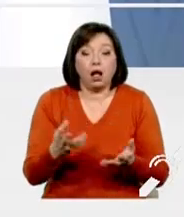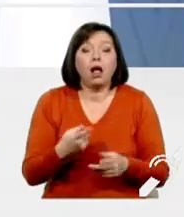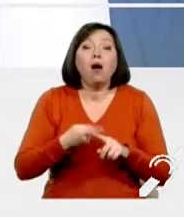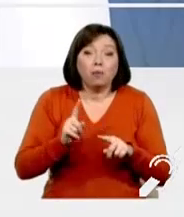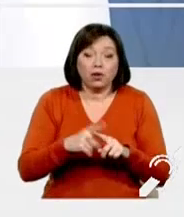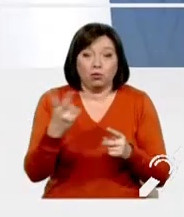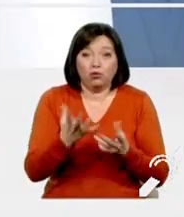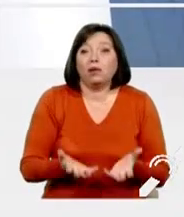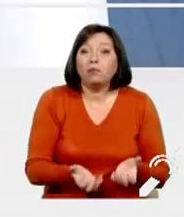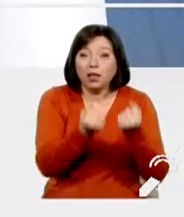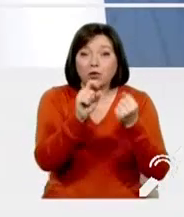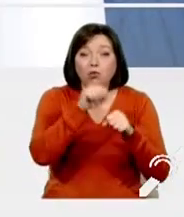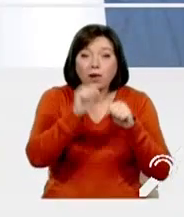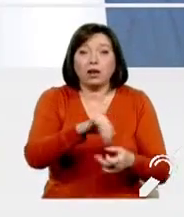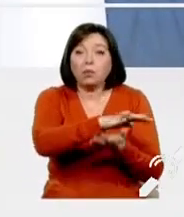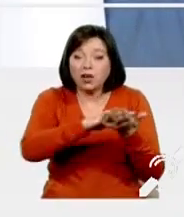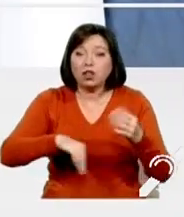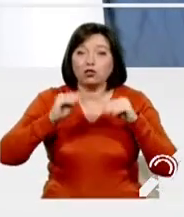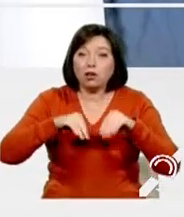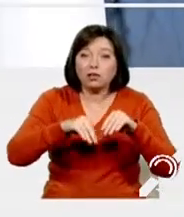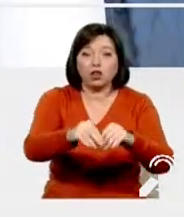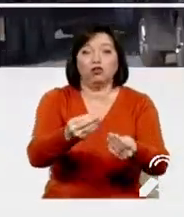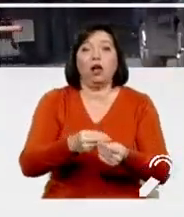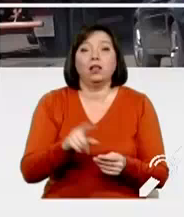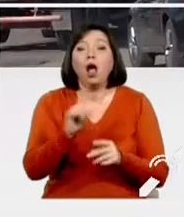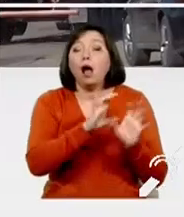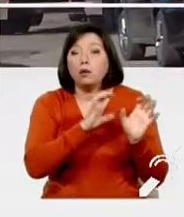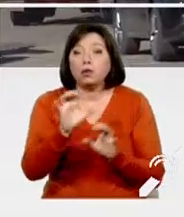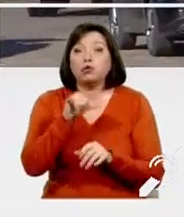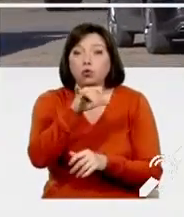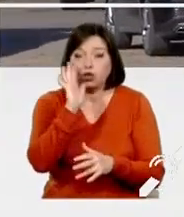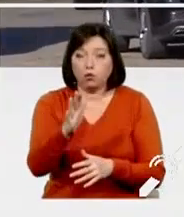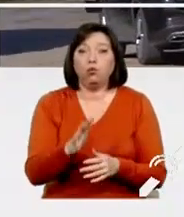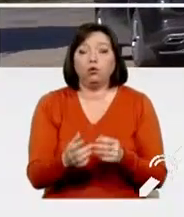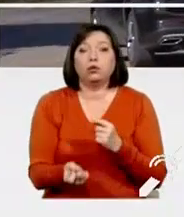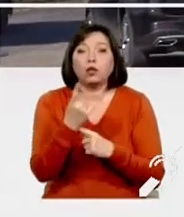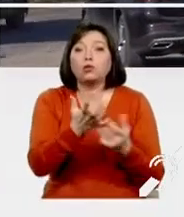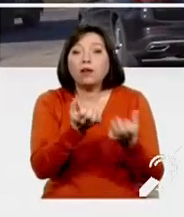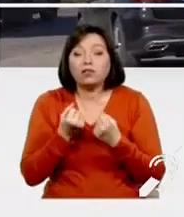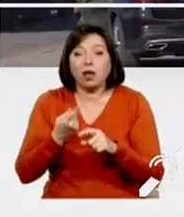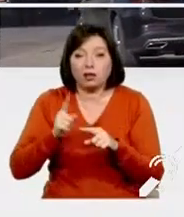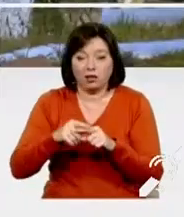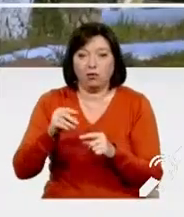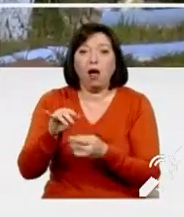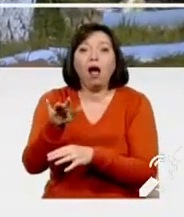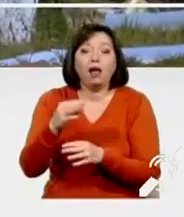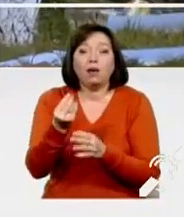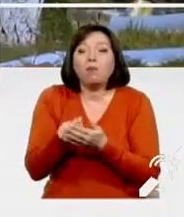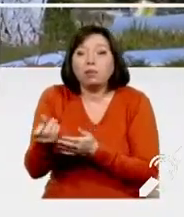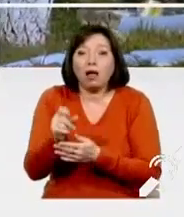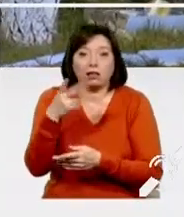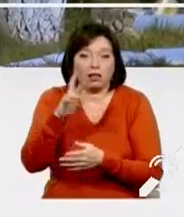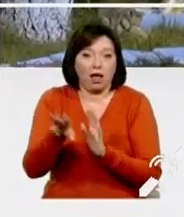viabile acești agenți economici ca ei să-și poată însămânța terenurile, să-i asigurăm că ei vor avea de unde să-și ia acea plată pentru arendă.